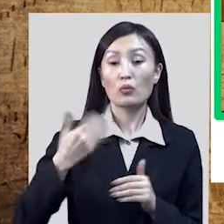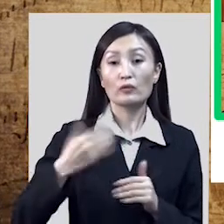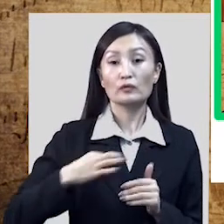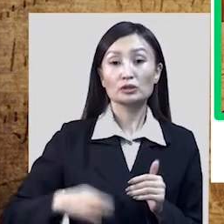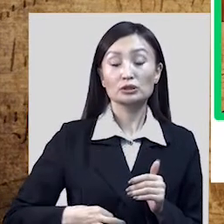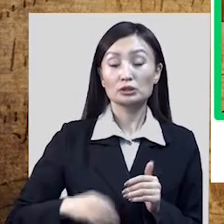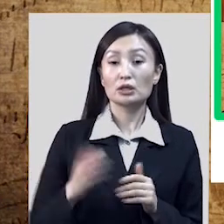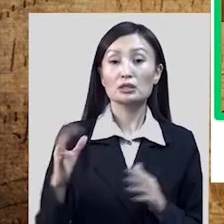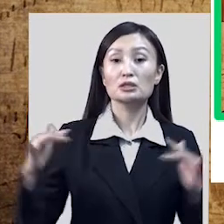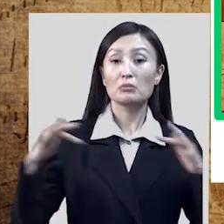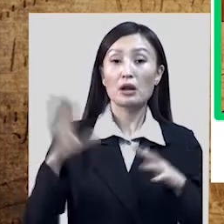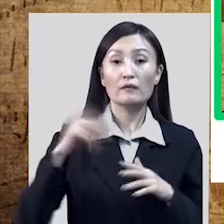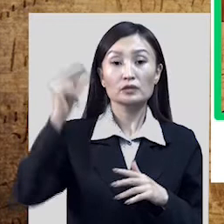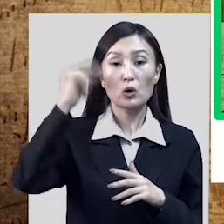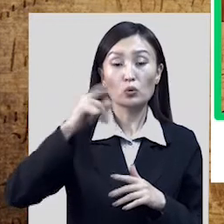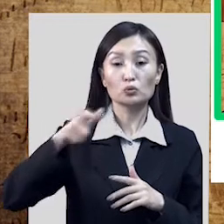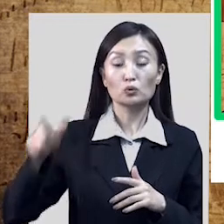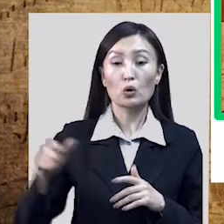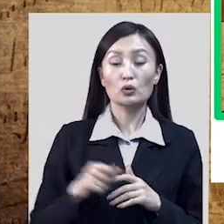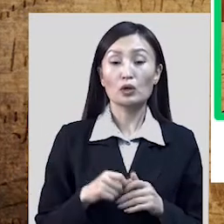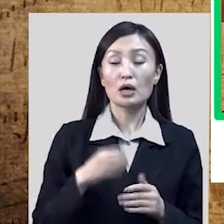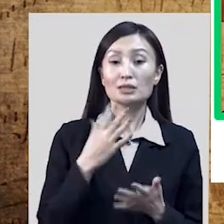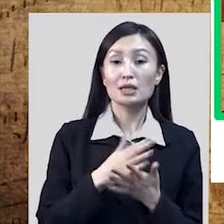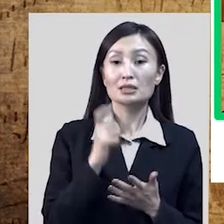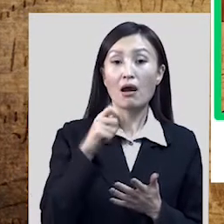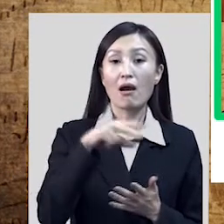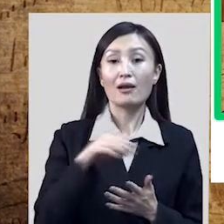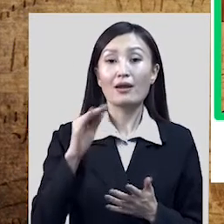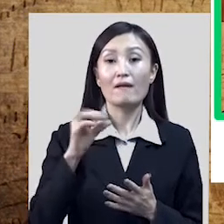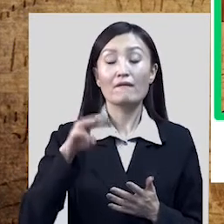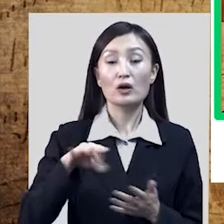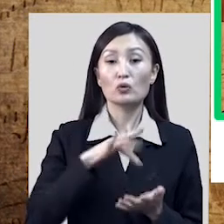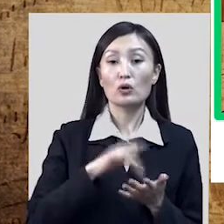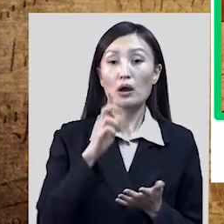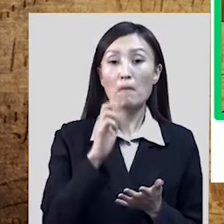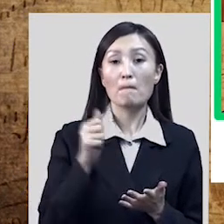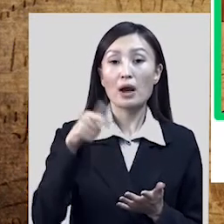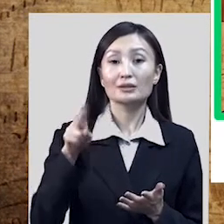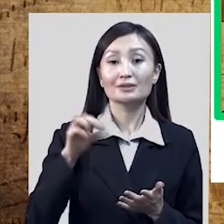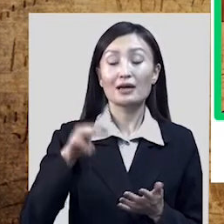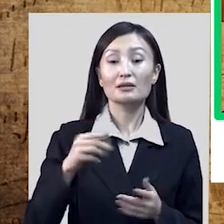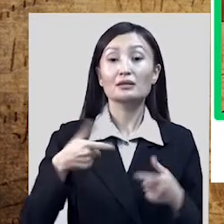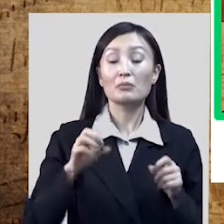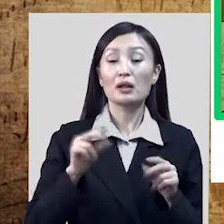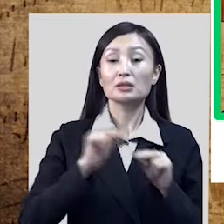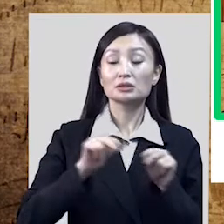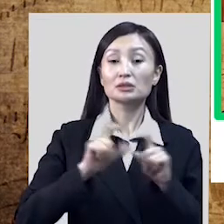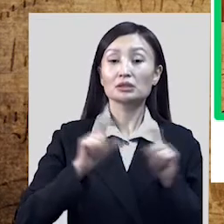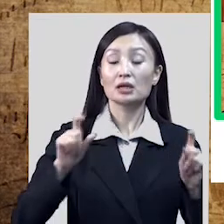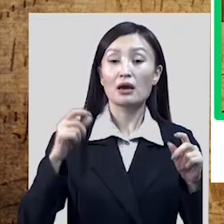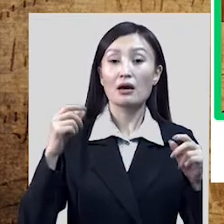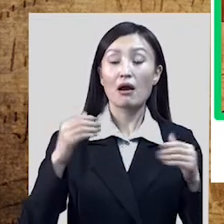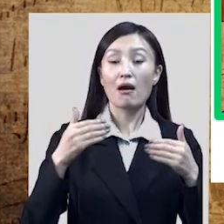собрали всех ученых столица халифата в городе багдад где была создана багдадская академии байту